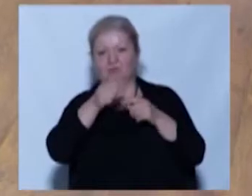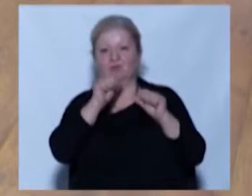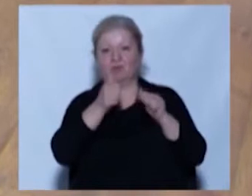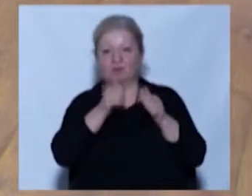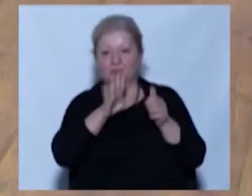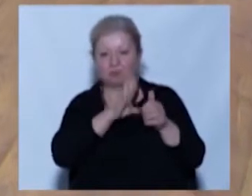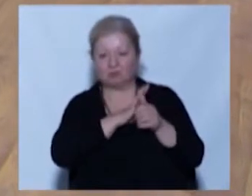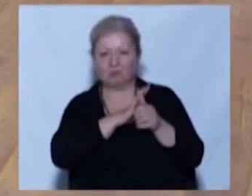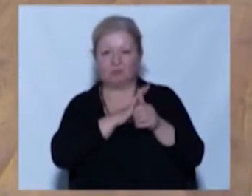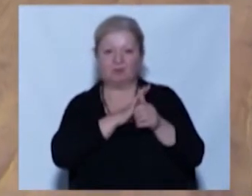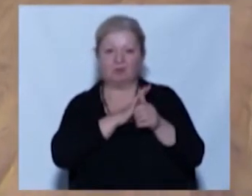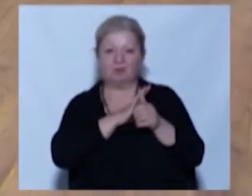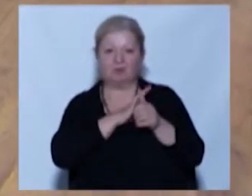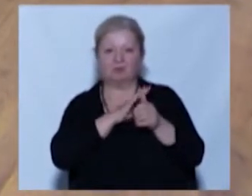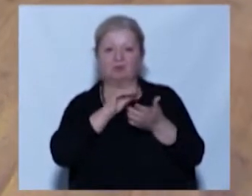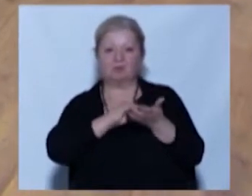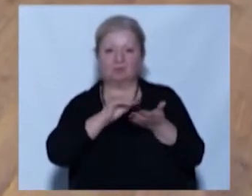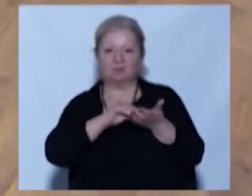შესახებ. არსებობენ